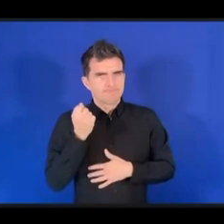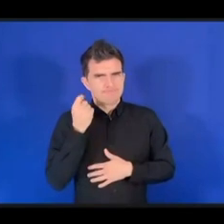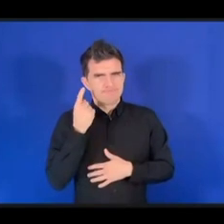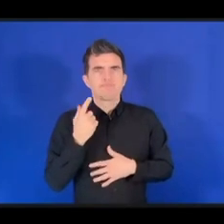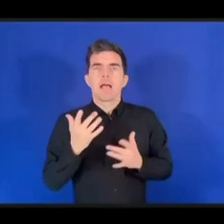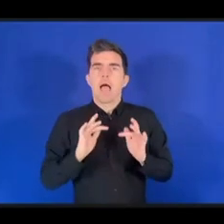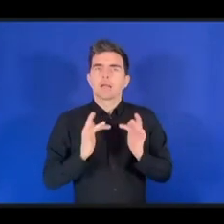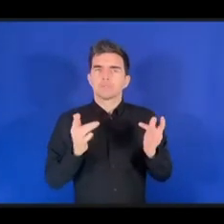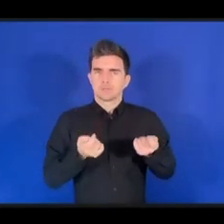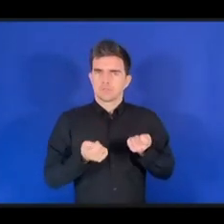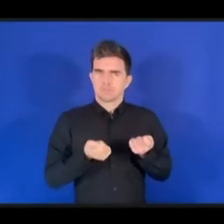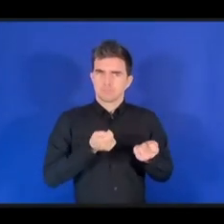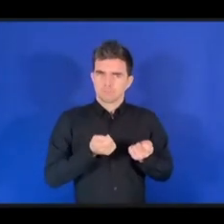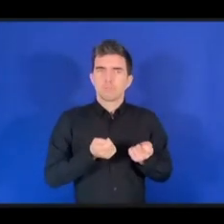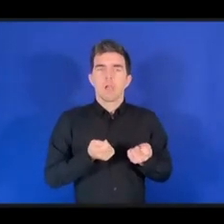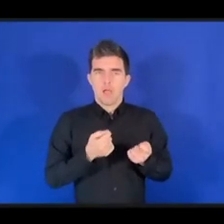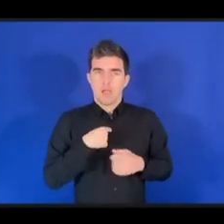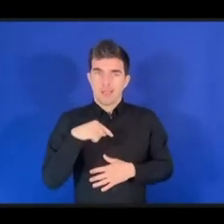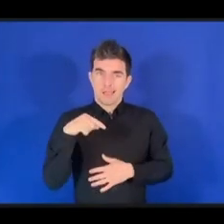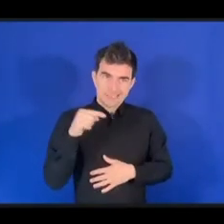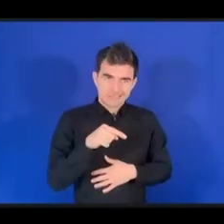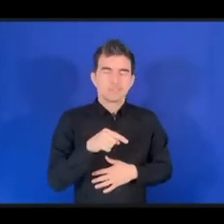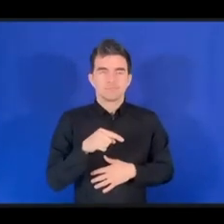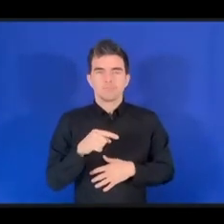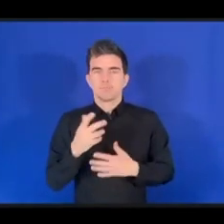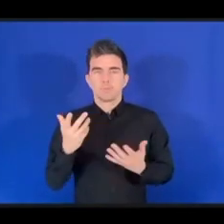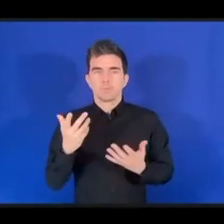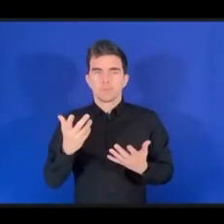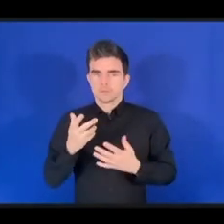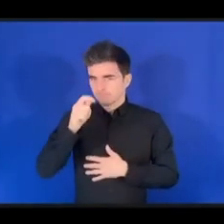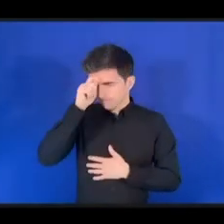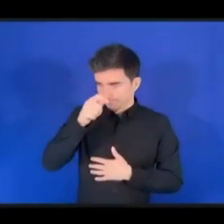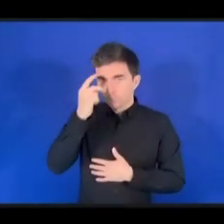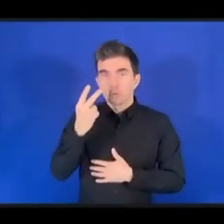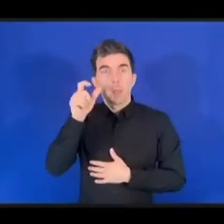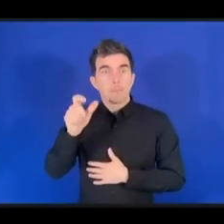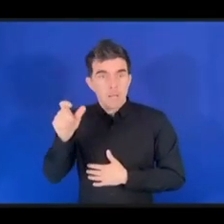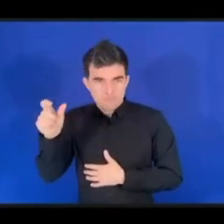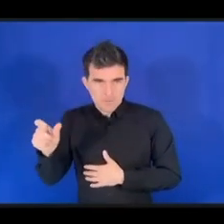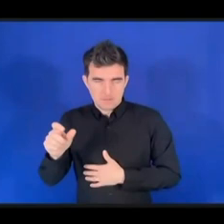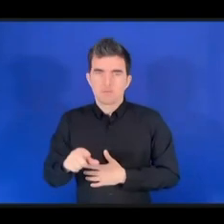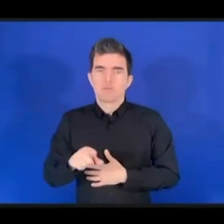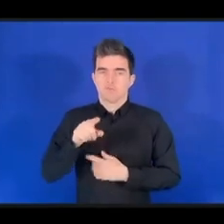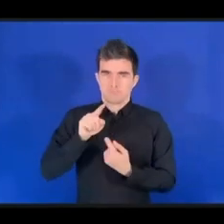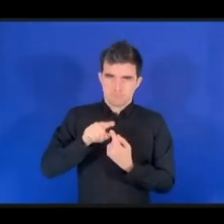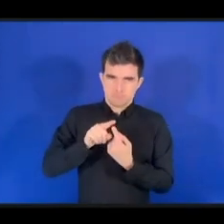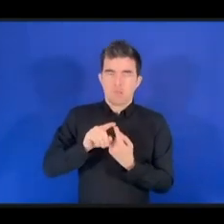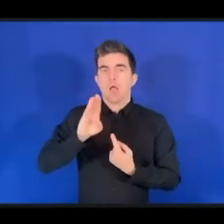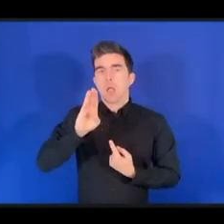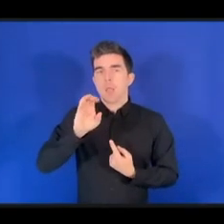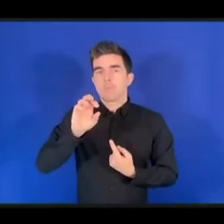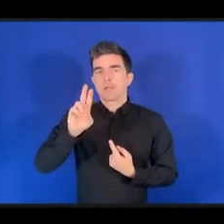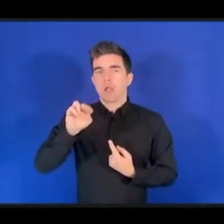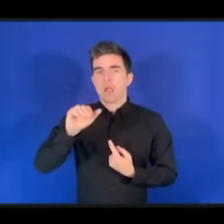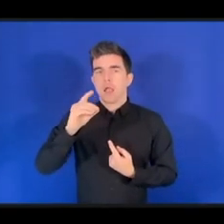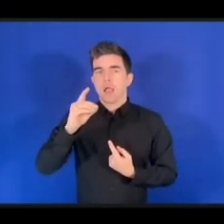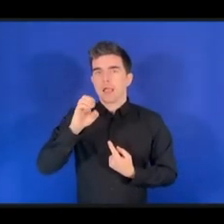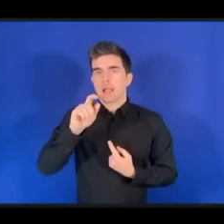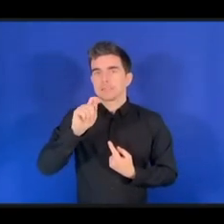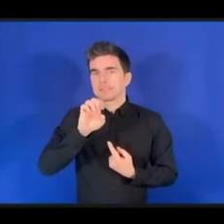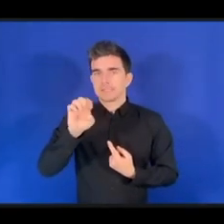ونكرم الاول كان كانت السيده برناديت لوس وهي كانت الامينه